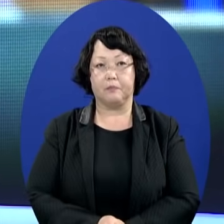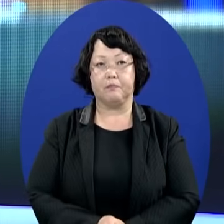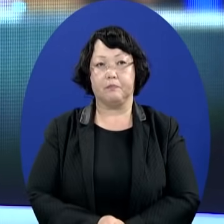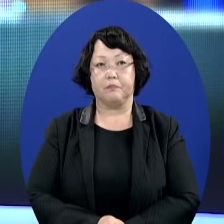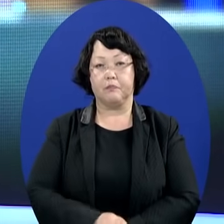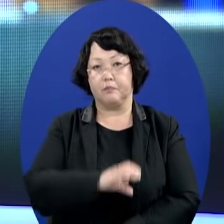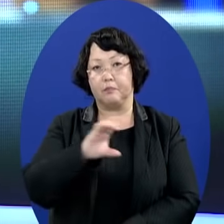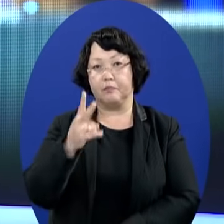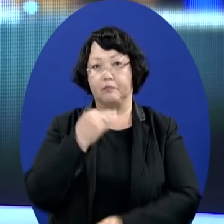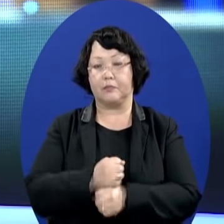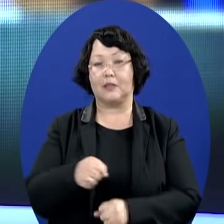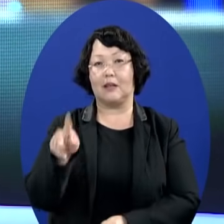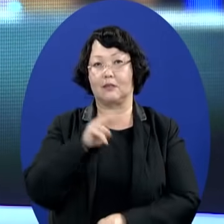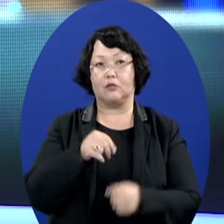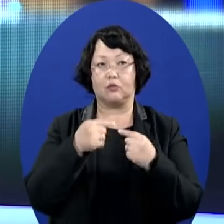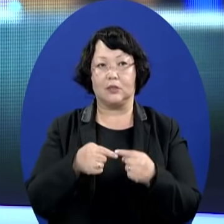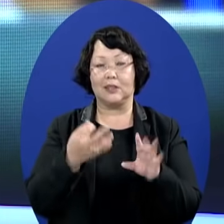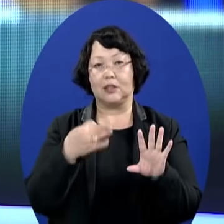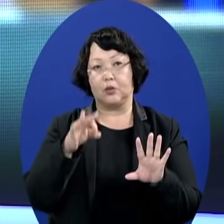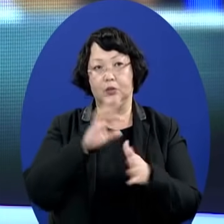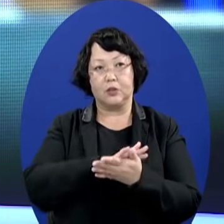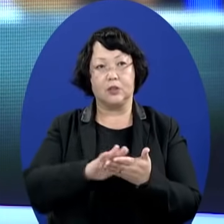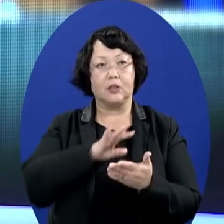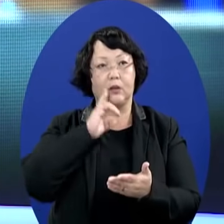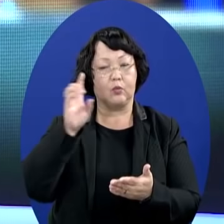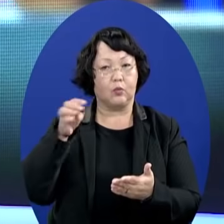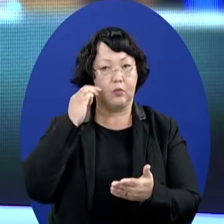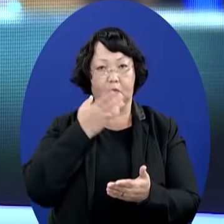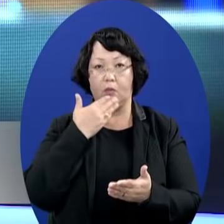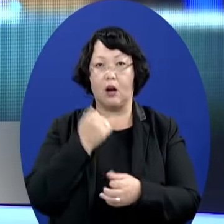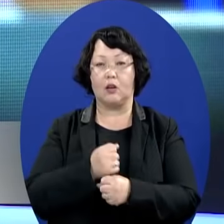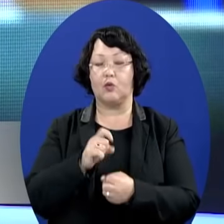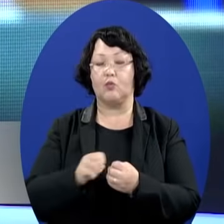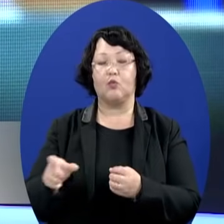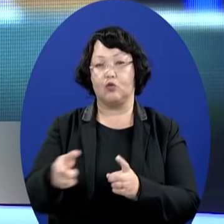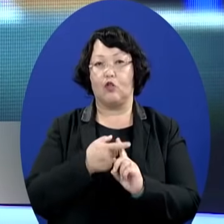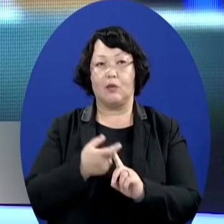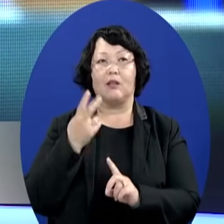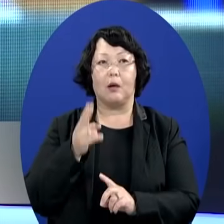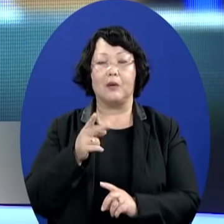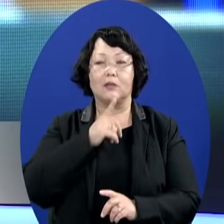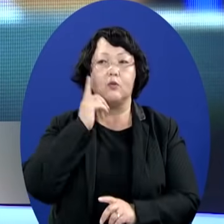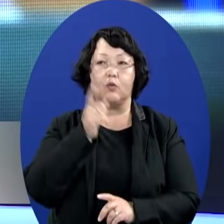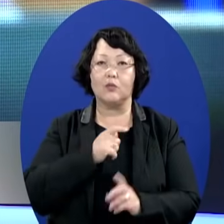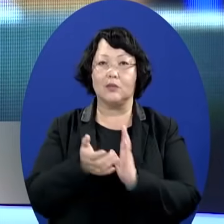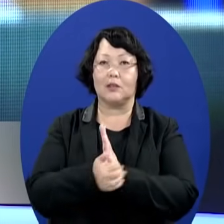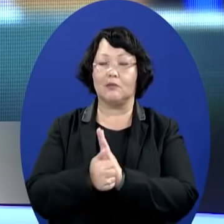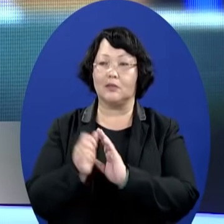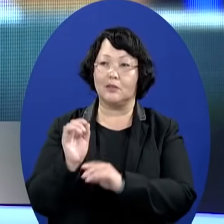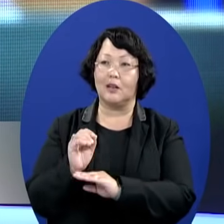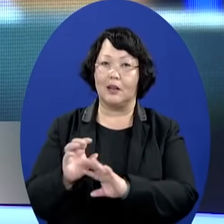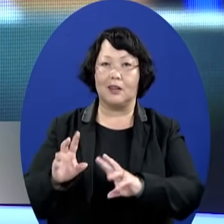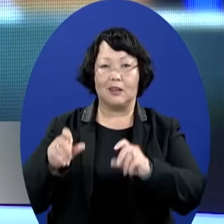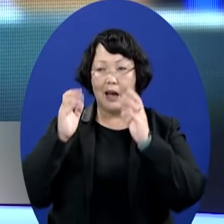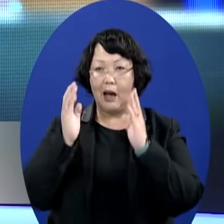Байгууллагуудын үйл ажиллагааны алдаа зөрчлийн 80% нь шин залуу туршлагагүй ажилтнуудаас болж гардаг байна. Энэ нь компаниуд залуу боловсон хүчнүүдийг чадваржуулж сургах чиглэлд